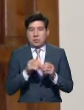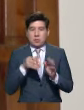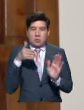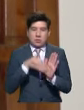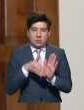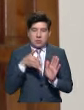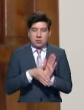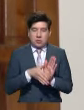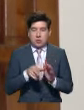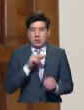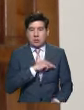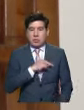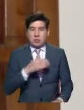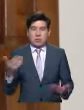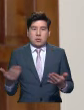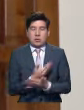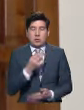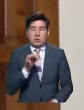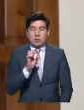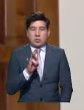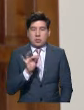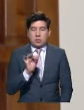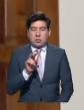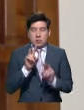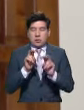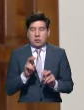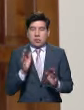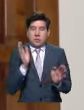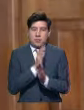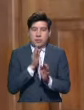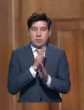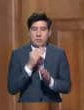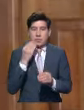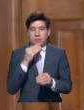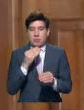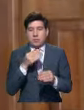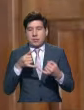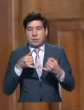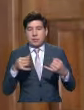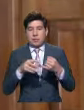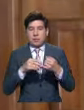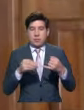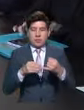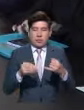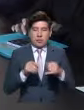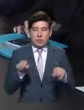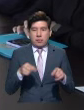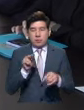Жұмысты алған жаңа компания техникалық тексеру жүргізді. Ауа райы жақсарған соң жерасты кабельдік желілерін қалпына